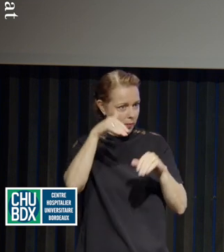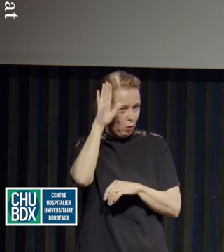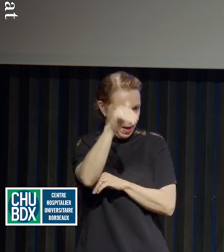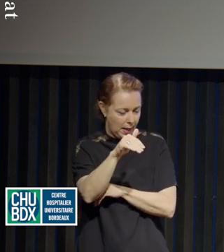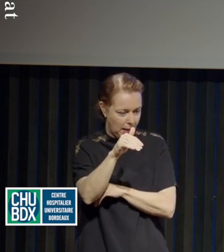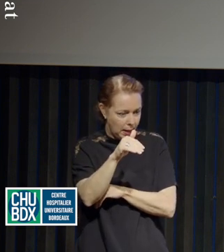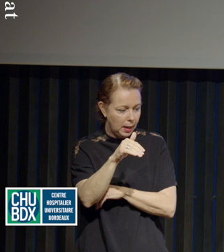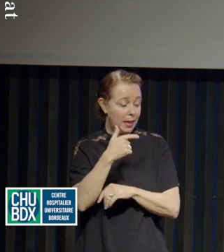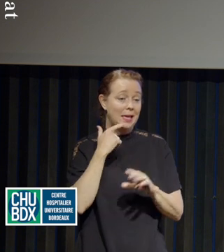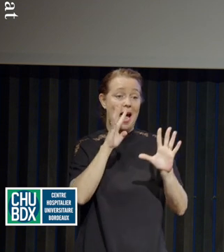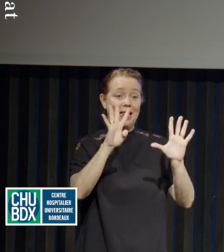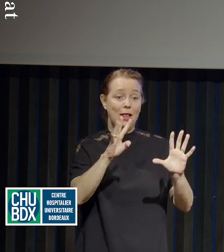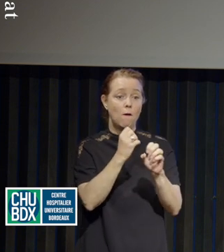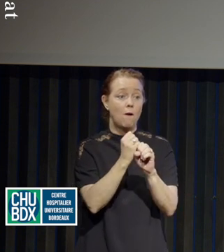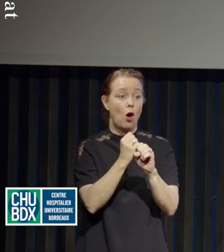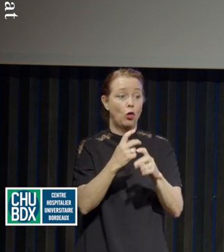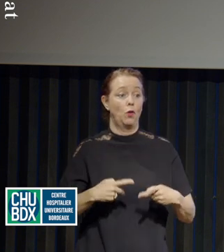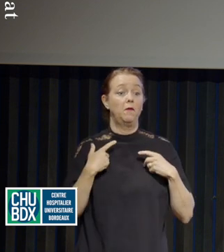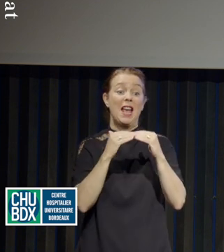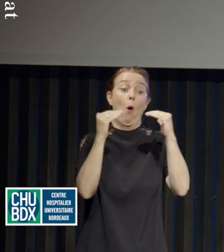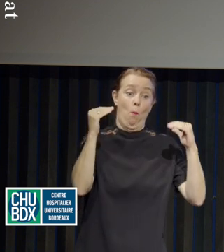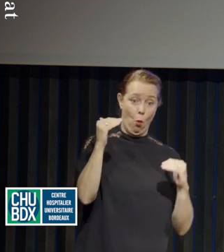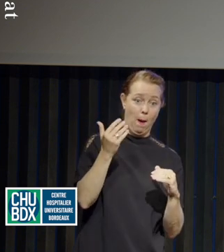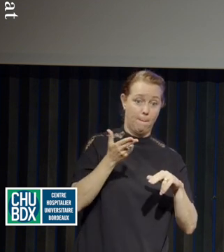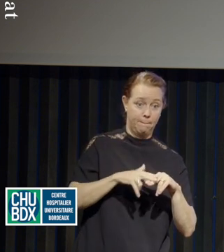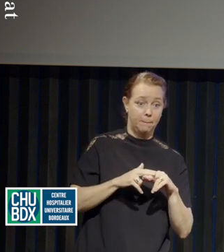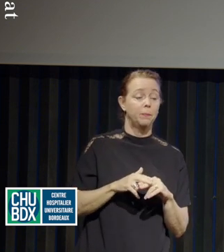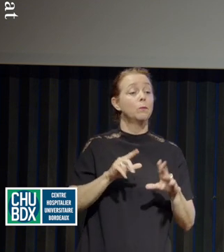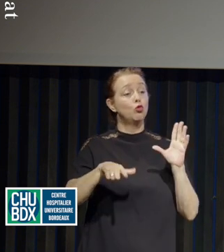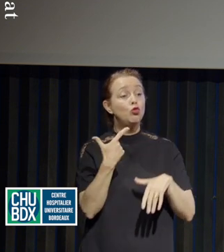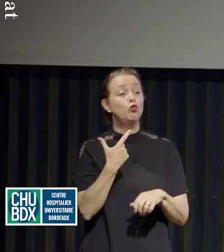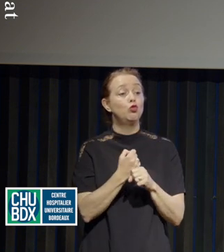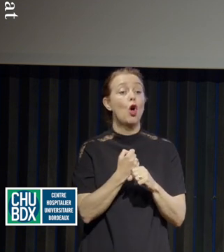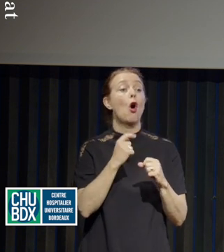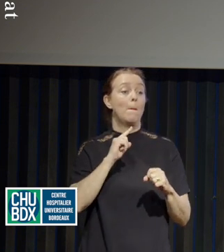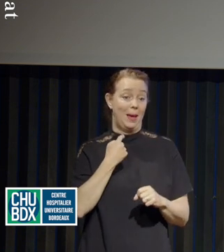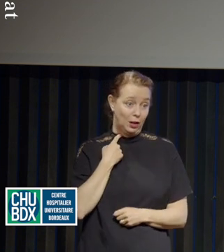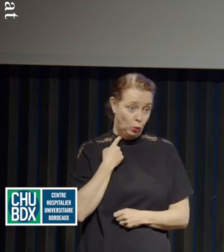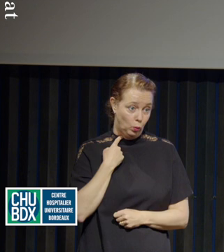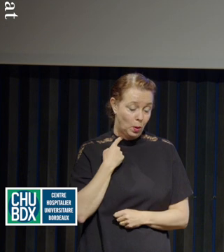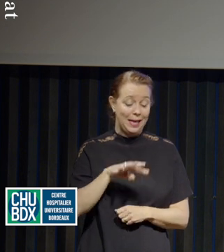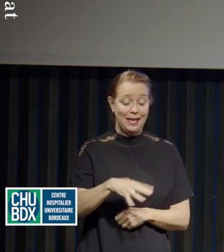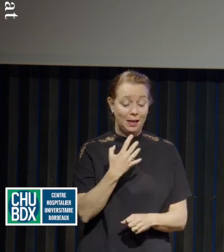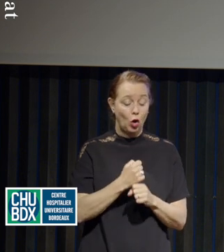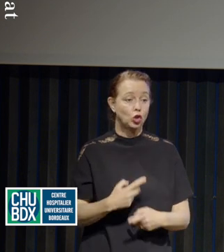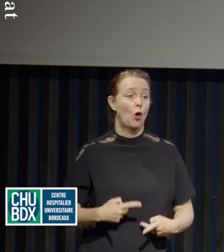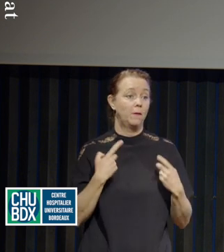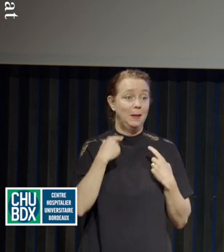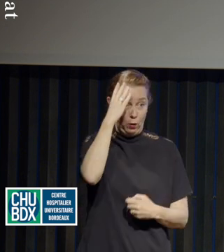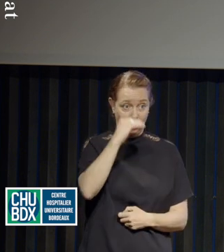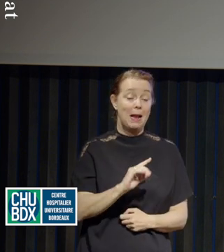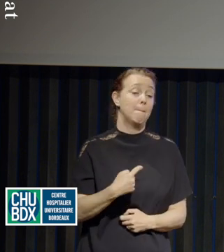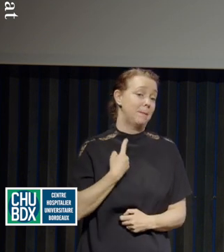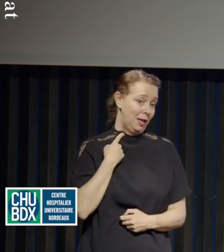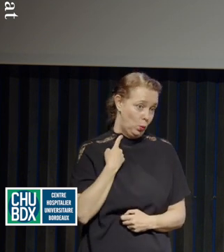a 9 ans de vie perdue, 12 ans de vie en bonne santé perdue et 14 ans de vie professionnelle perdue